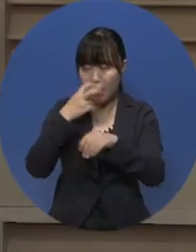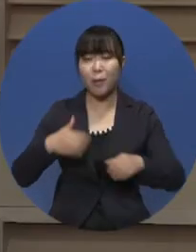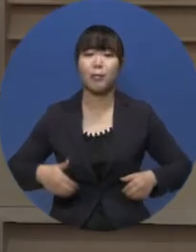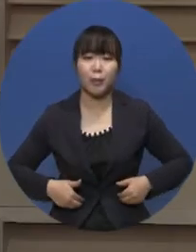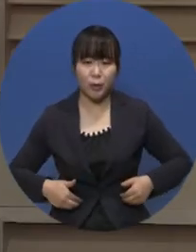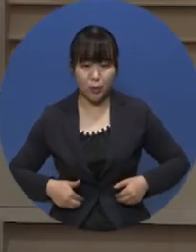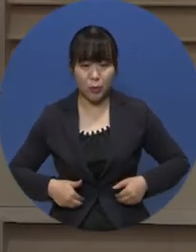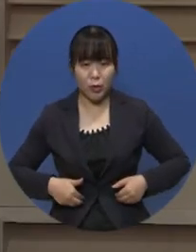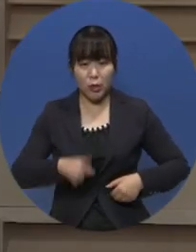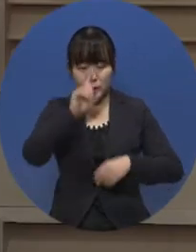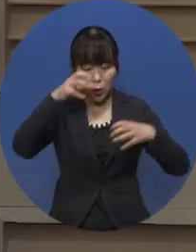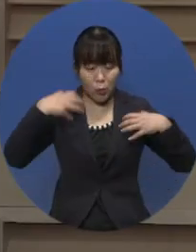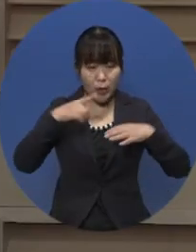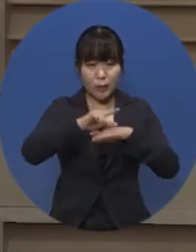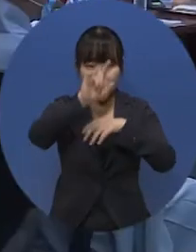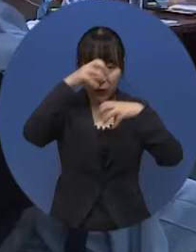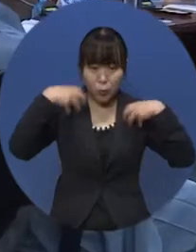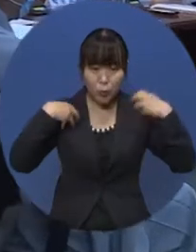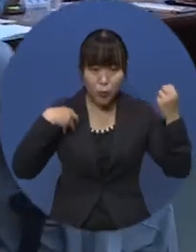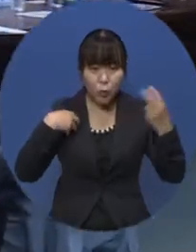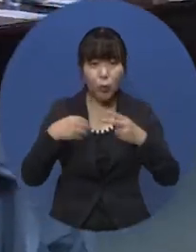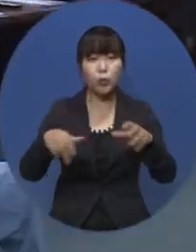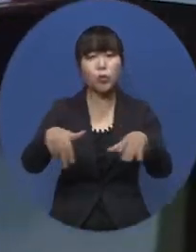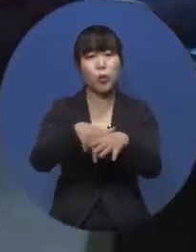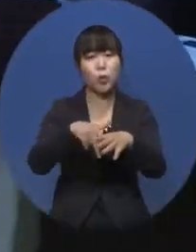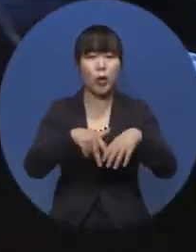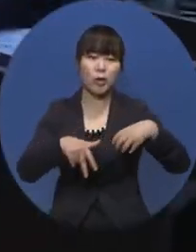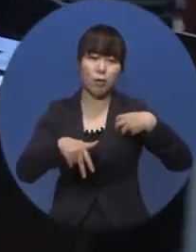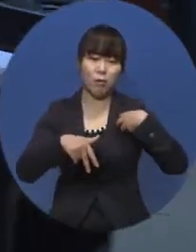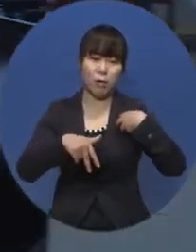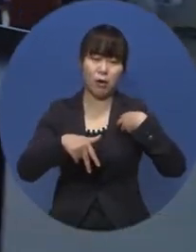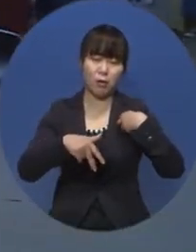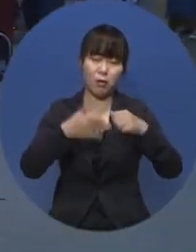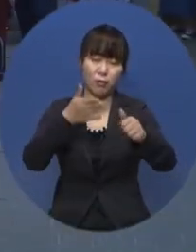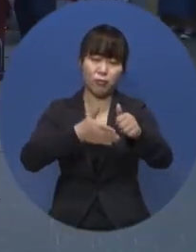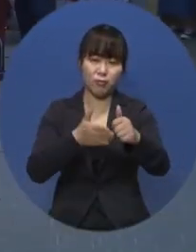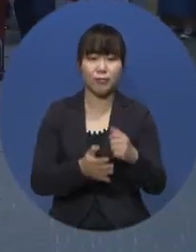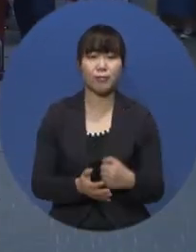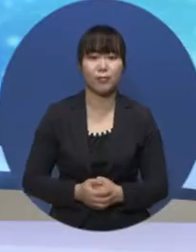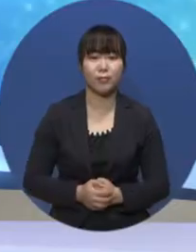강조하며 정부와 지자체는 물론 종교계의 역할을 당부했습니다.